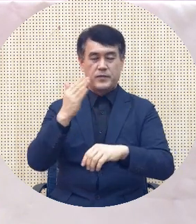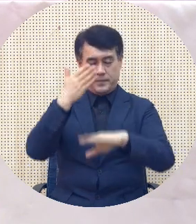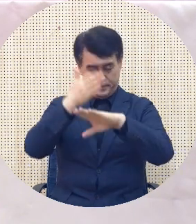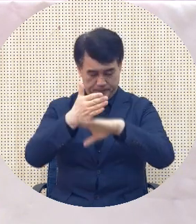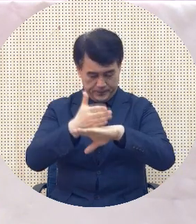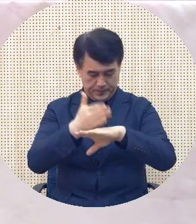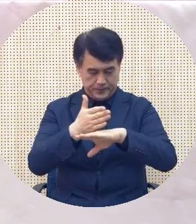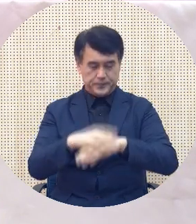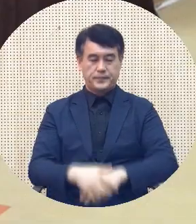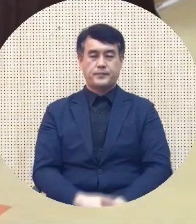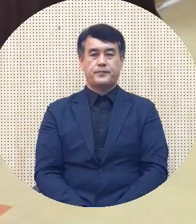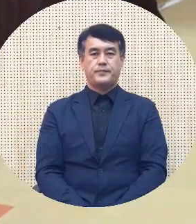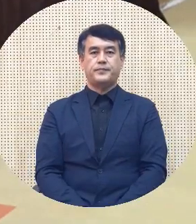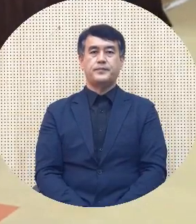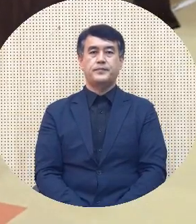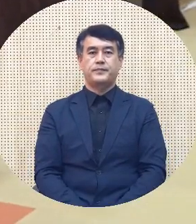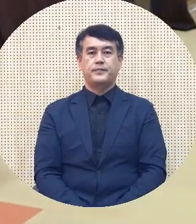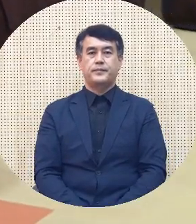감사합니다.